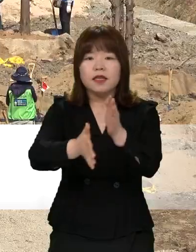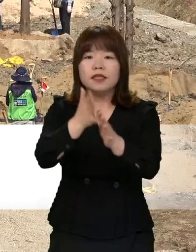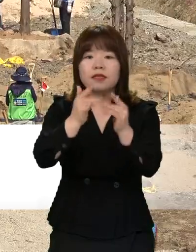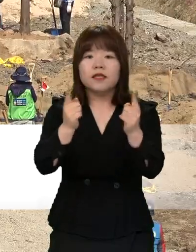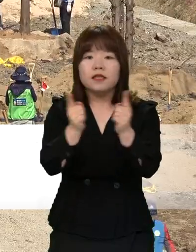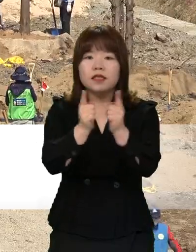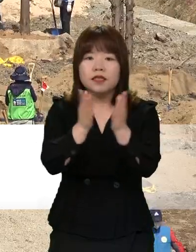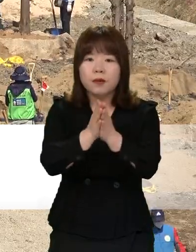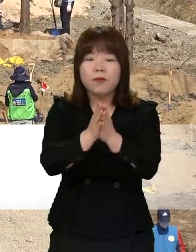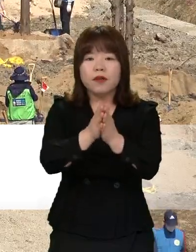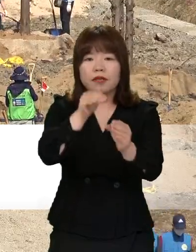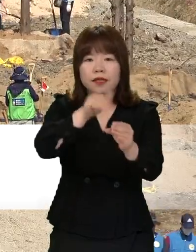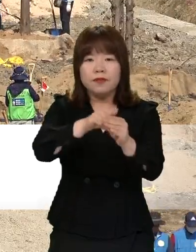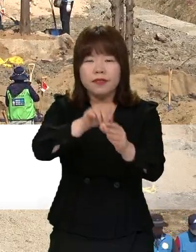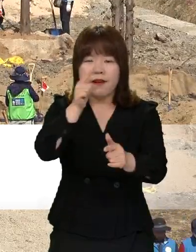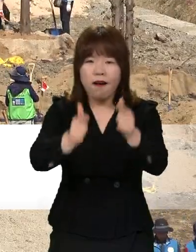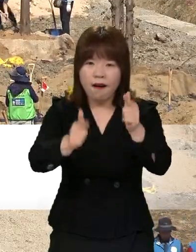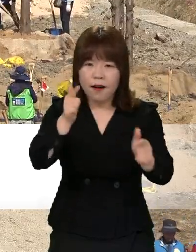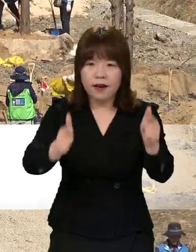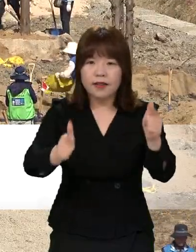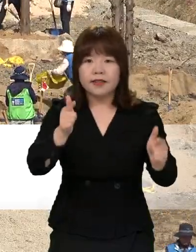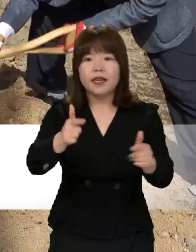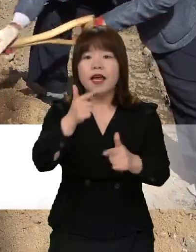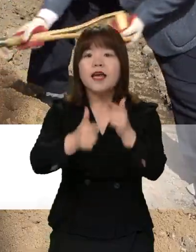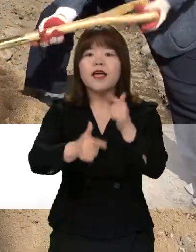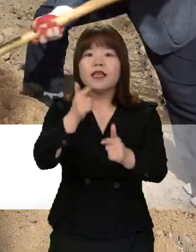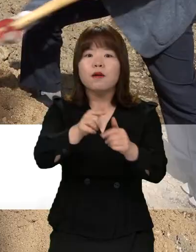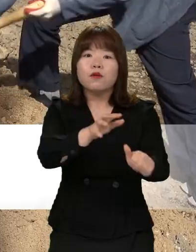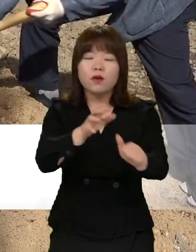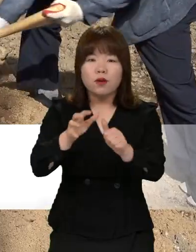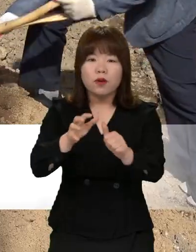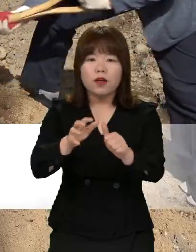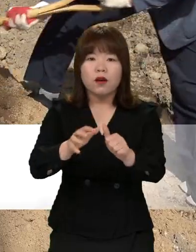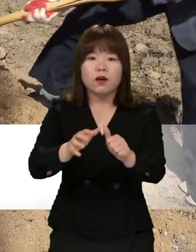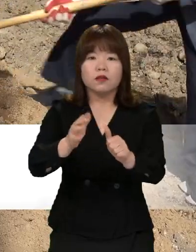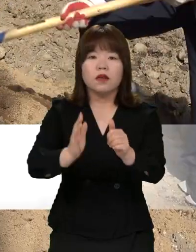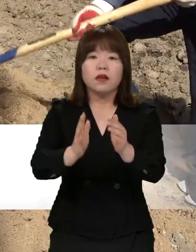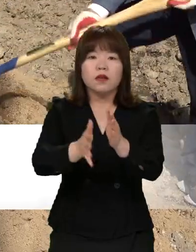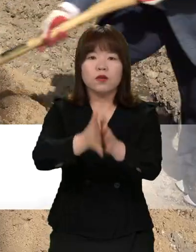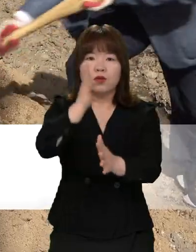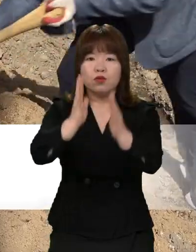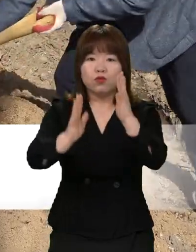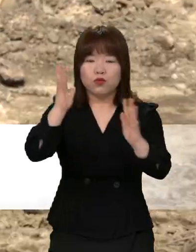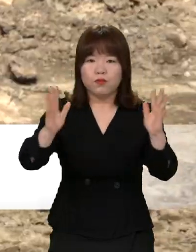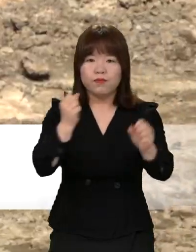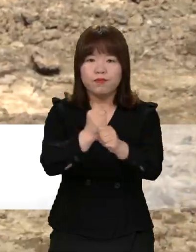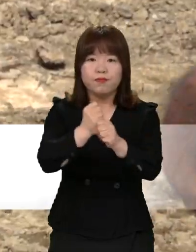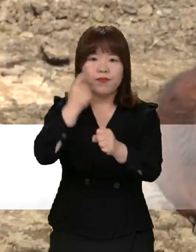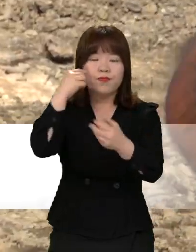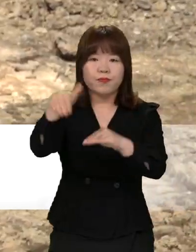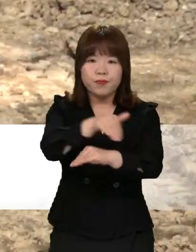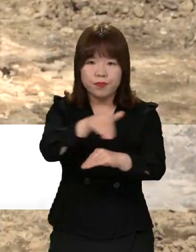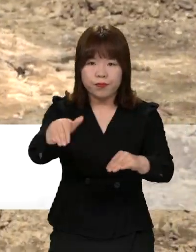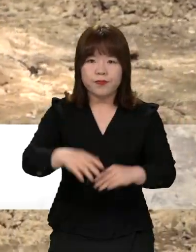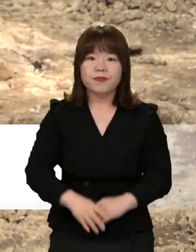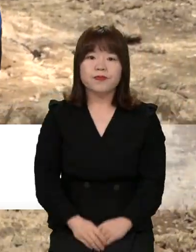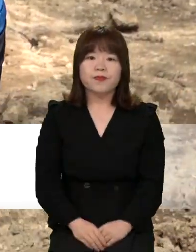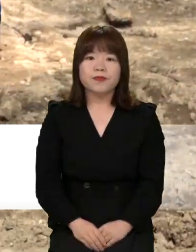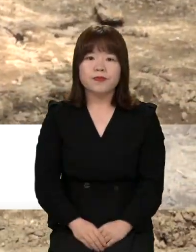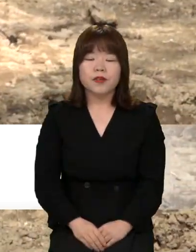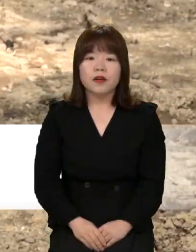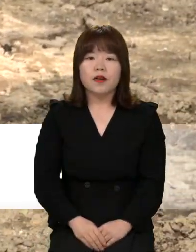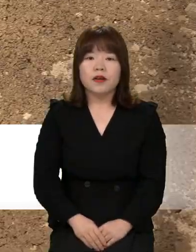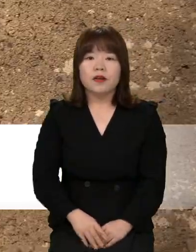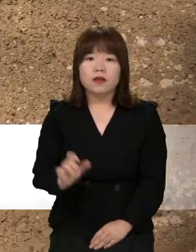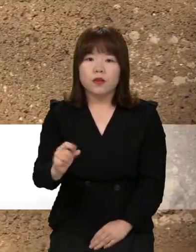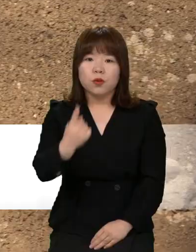메타세쿼이아 교목과 시민이 직접 심는 여러 높이의 다양한 나무로 울창한 도시숲을 조성할 예정입니다.